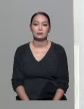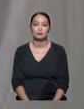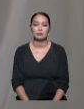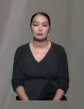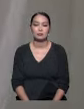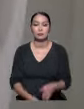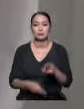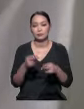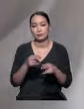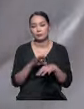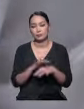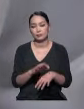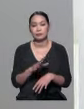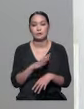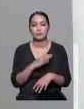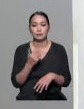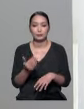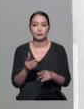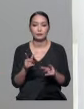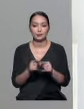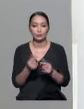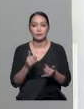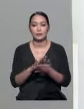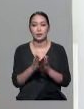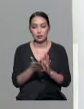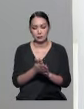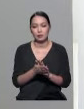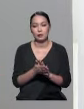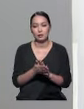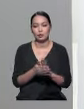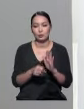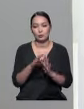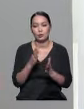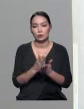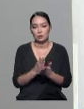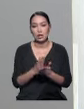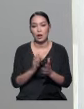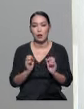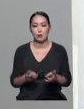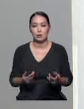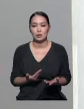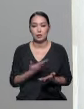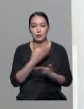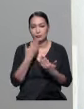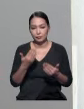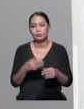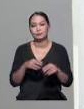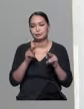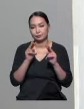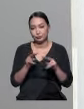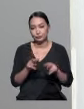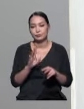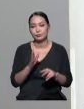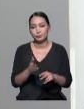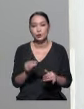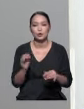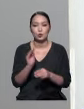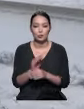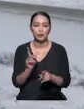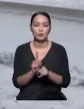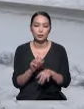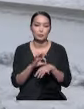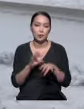пойдет. Сейчас пока состояние стабильное, то есть как бы жизни угрожаешь нет. Вчера был осмотрен специалистом всеми узкими, все дополнительно обследование